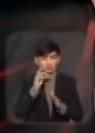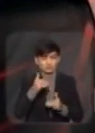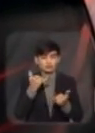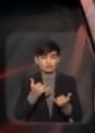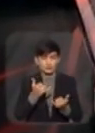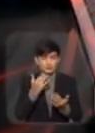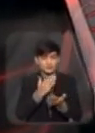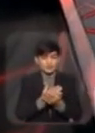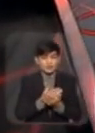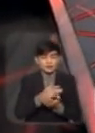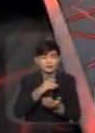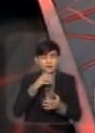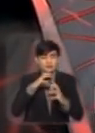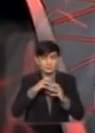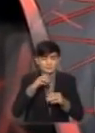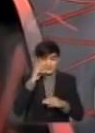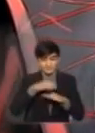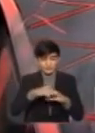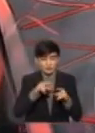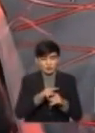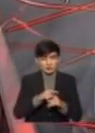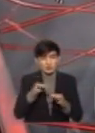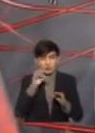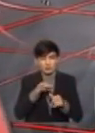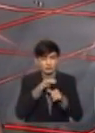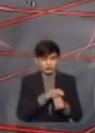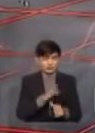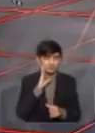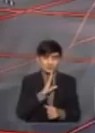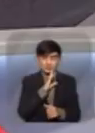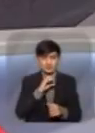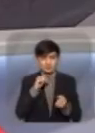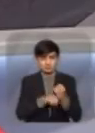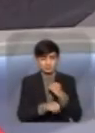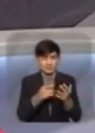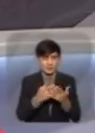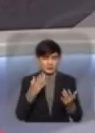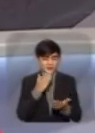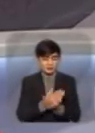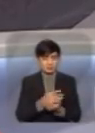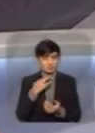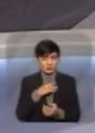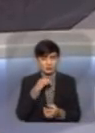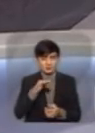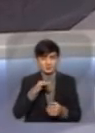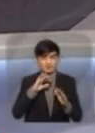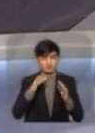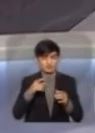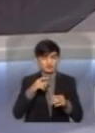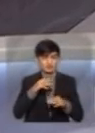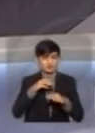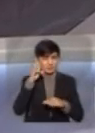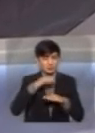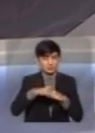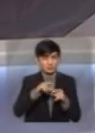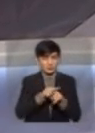қазір елімізде әйелдерге қатысты зорлық зомбылықты жоюға арналған 16 күн акциясы өтіп жатыр. Халықаралық арнайы шараның мақсаты